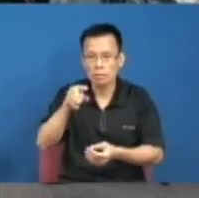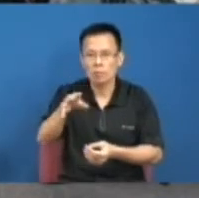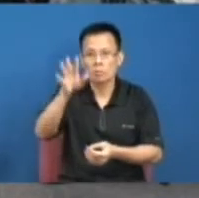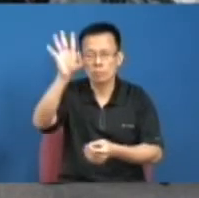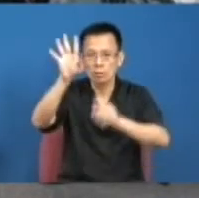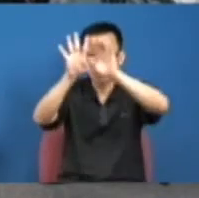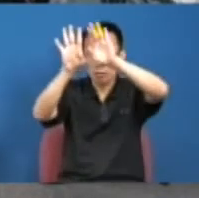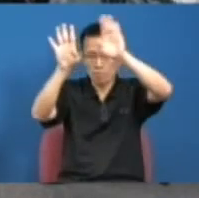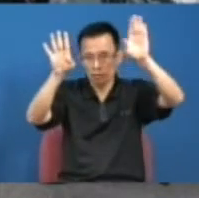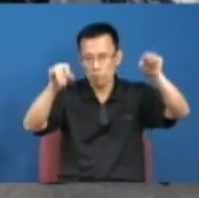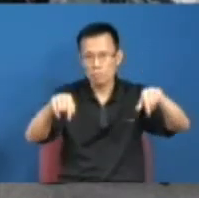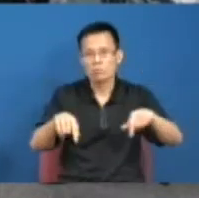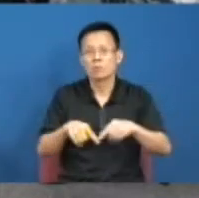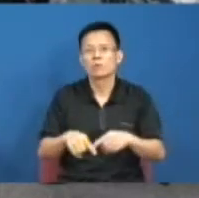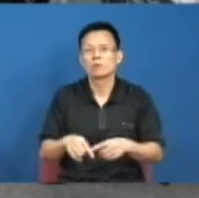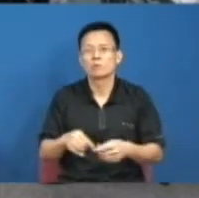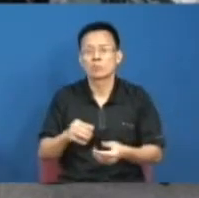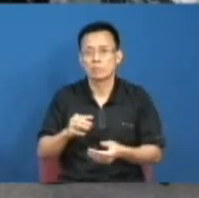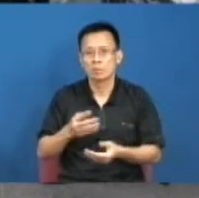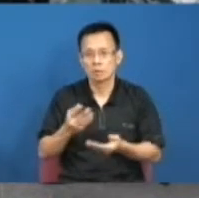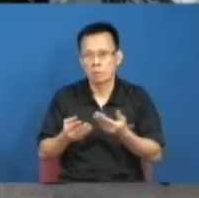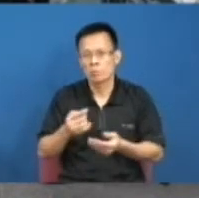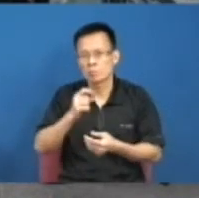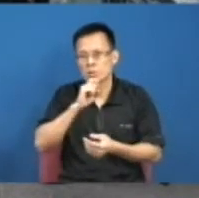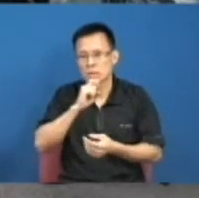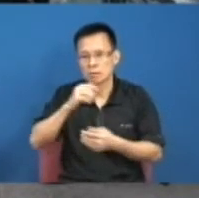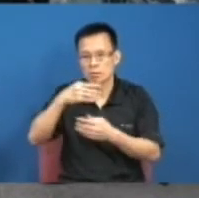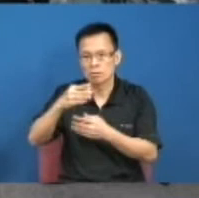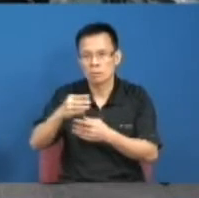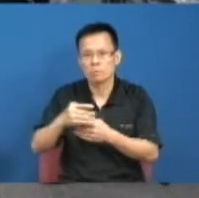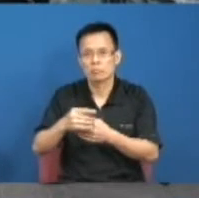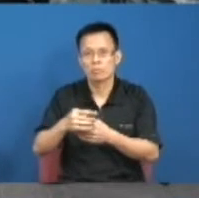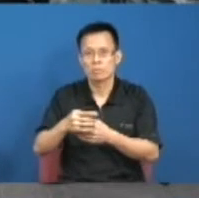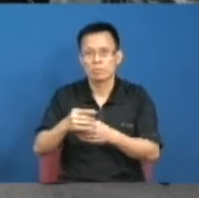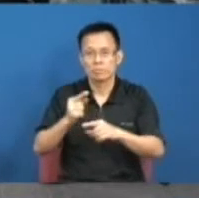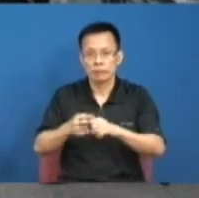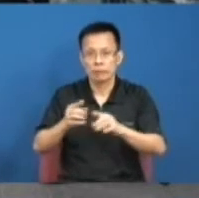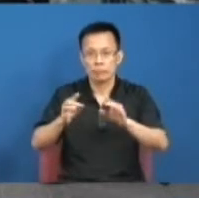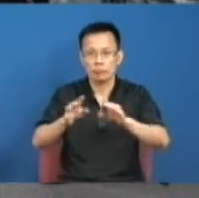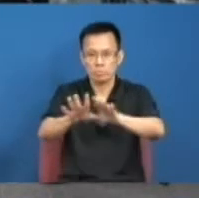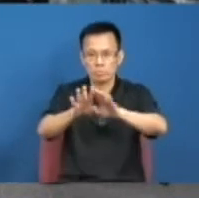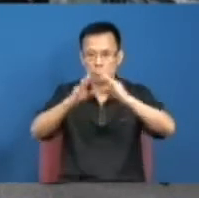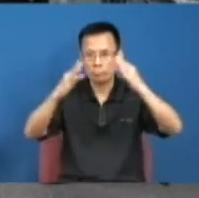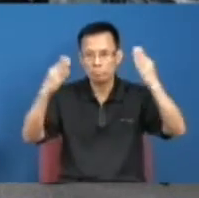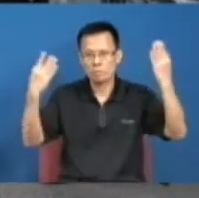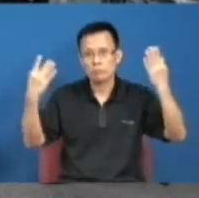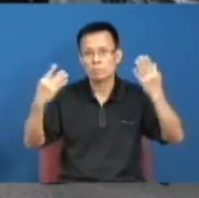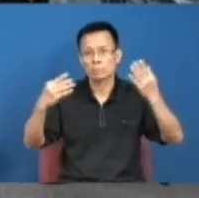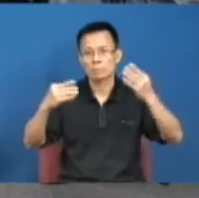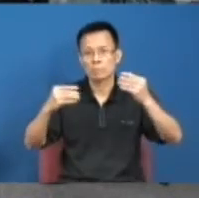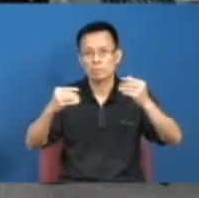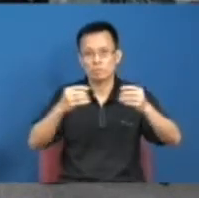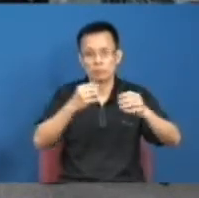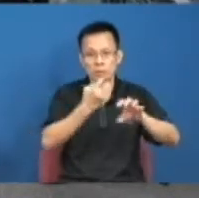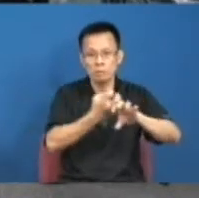位，呢、這個係最主要漏。咁亦有啲地方咧係同本身嘅窗嘅結構有啲關係嘅，即係好似阿方小